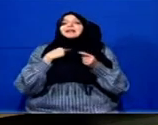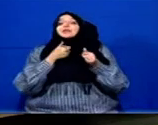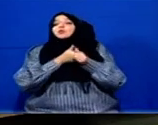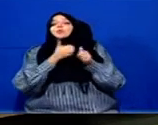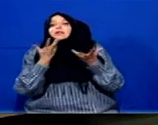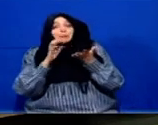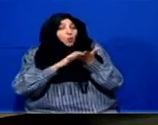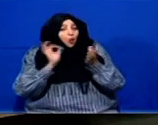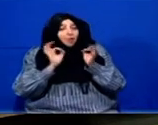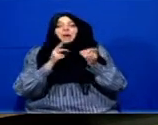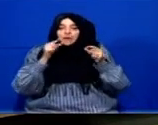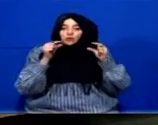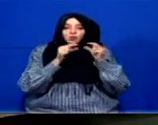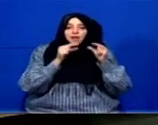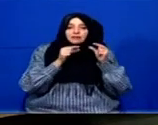رسول الله